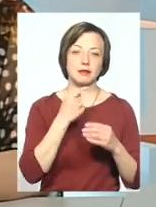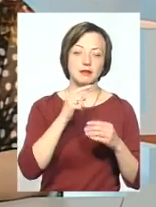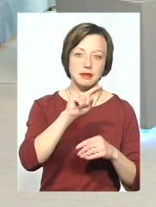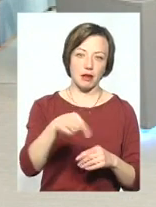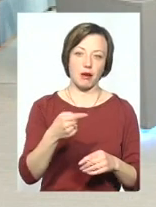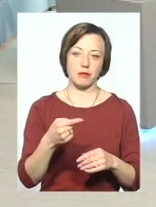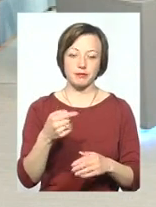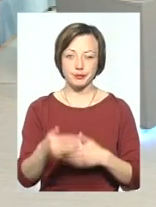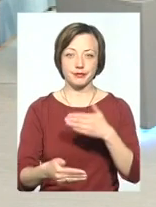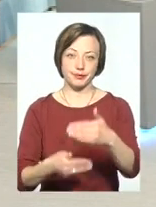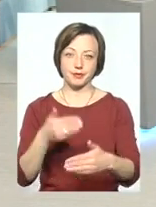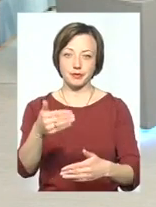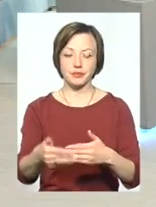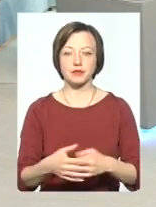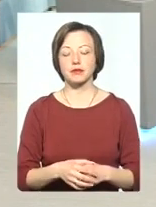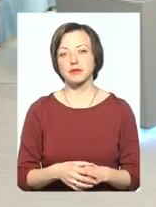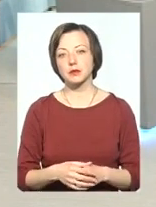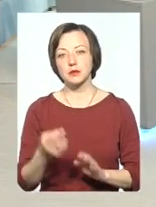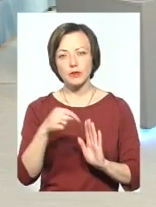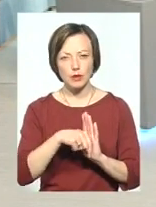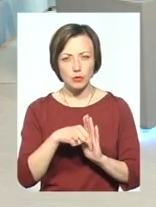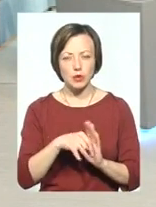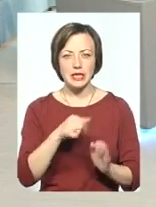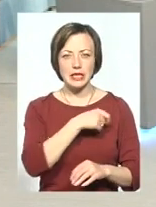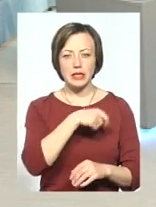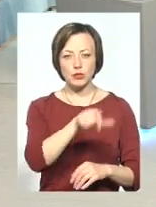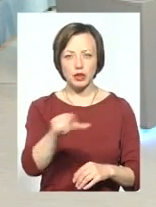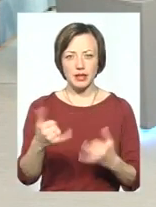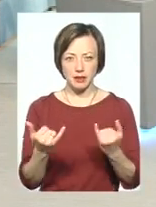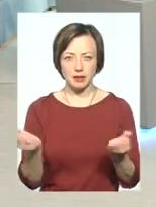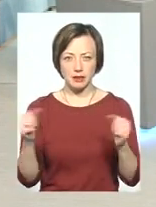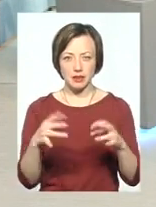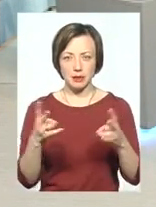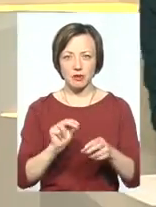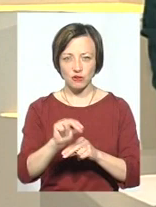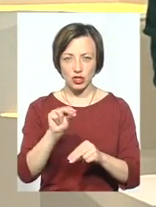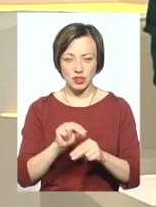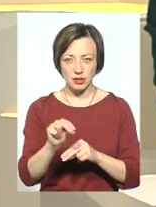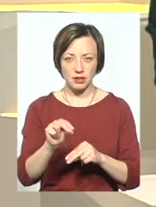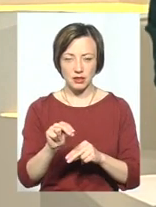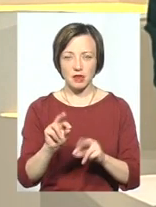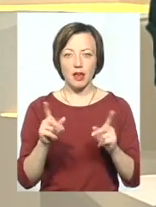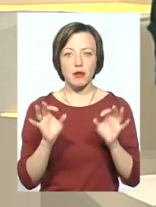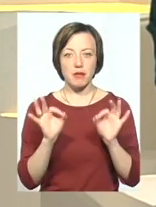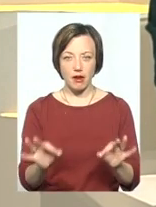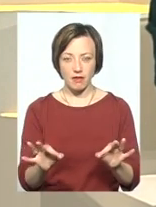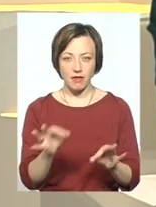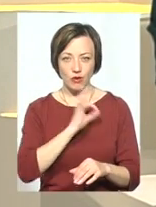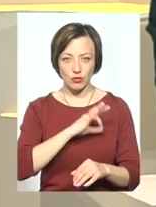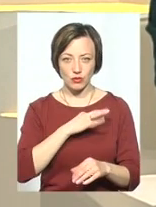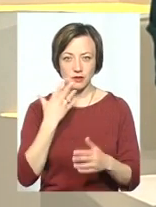запит. Тобто по суті ее і депутатів нинішнього скликання треба ще вчитись, як правильно